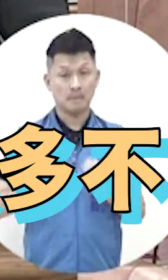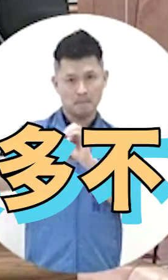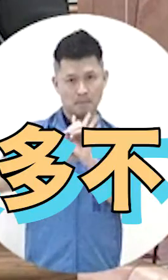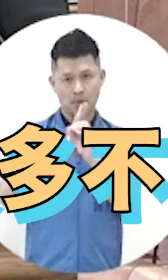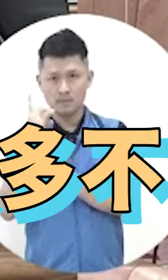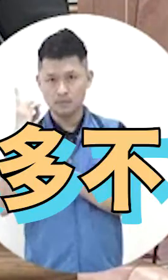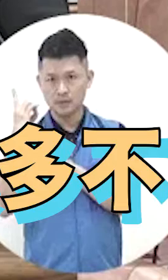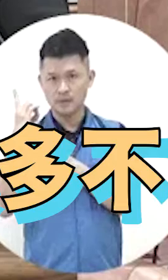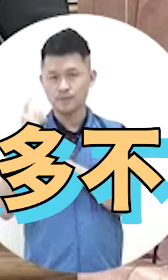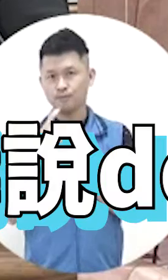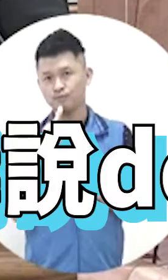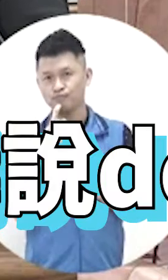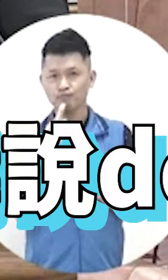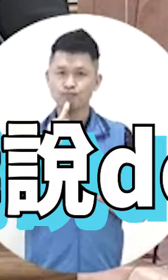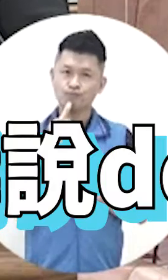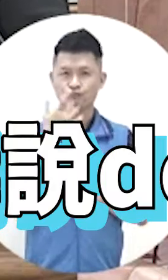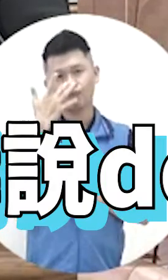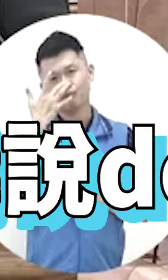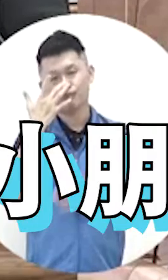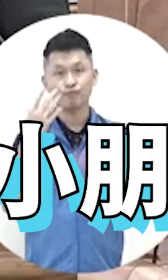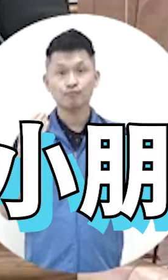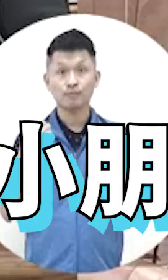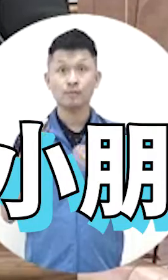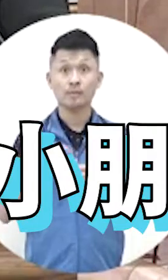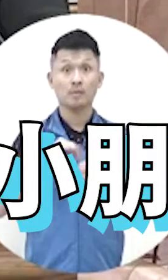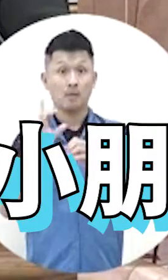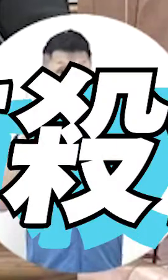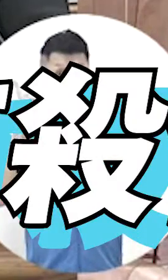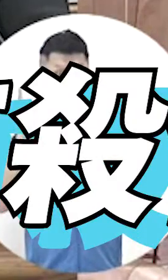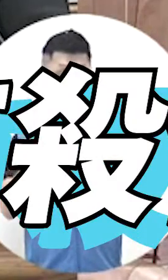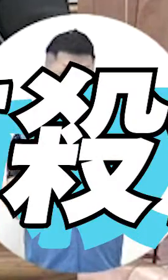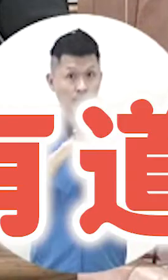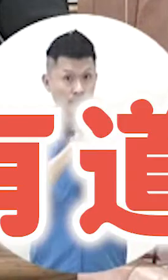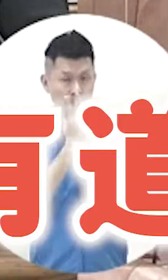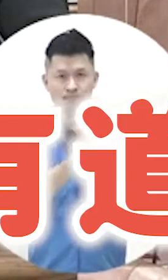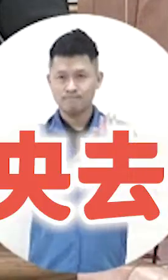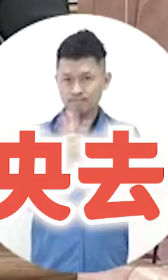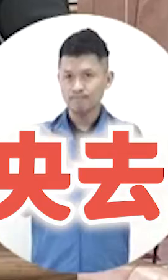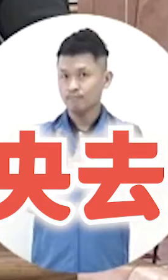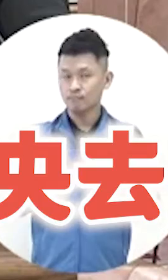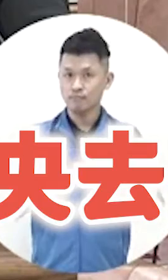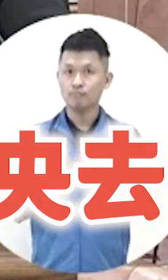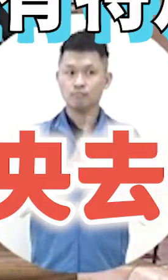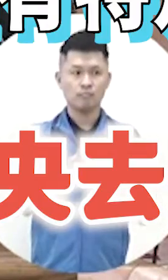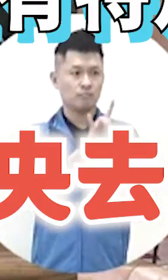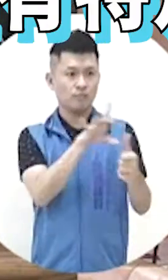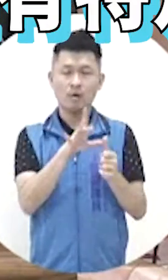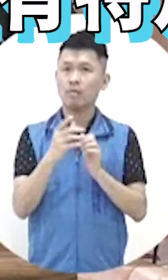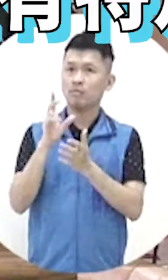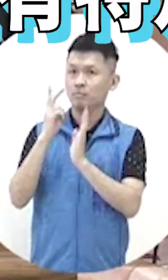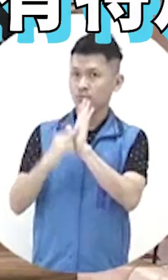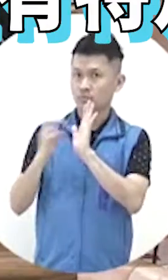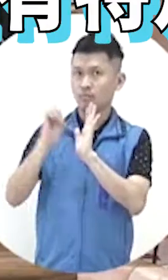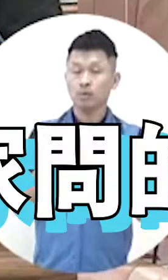其实还有很多不了解的地方，有人是讲说 Delta 病毒其实对小朋友来说是有杀伤力，是有道理可以去跟中央去争取。 今天我已